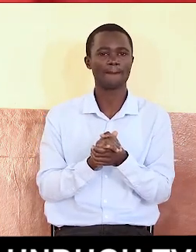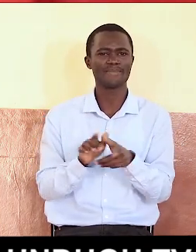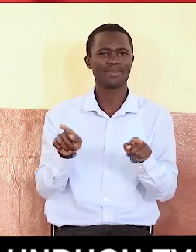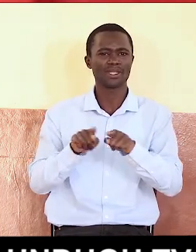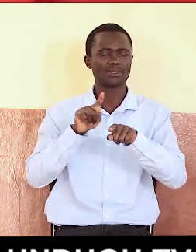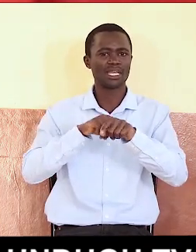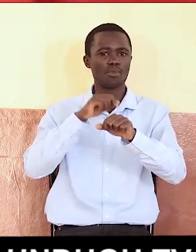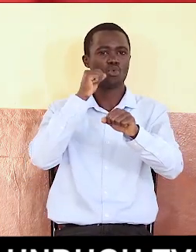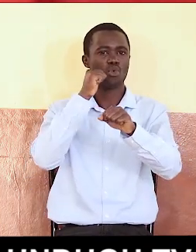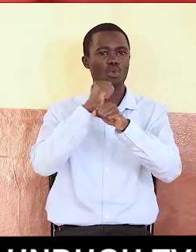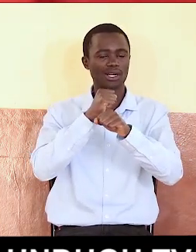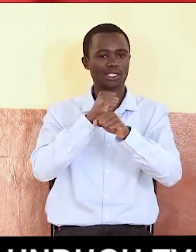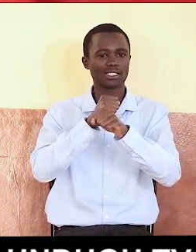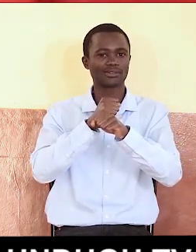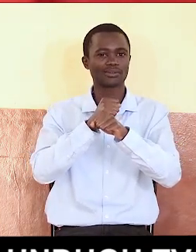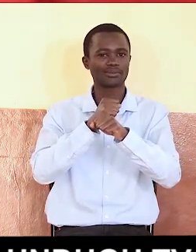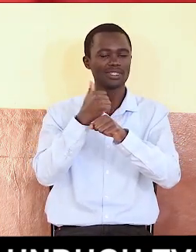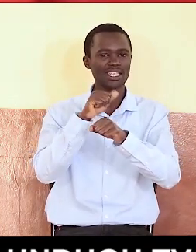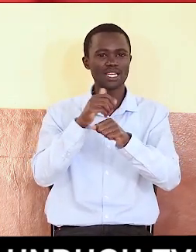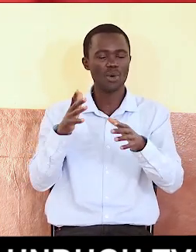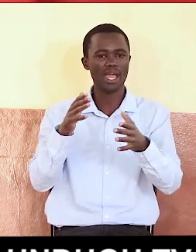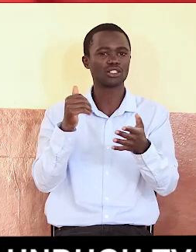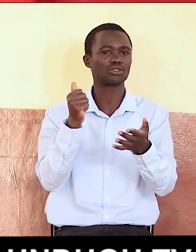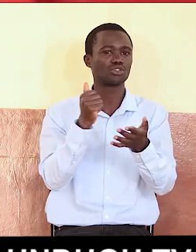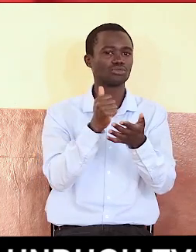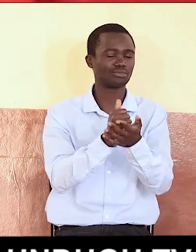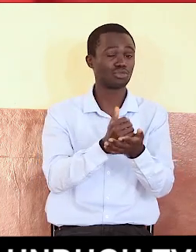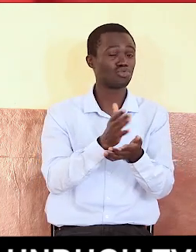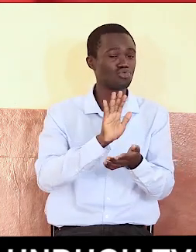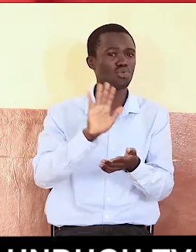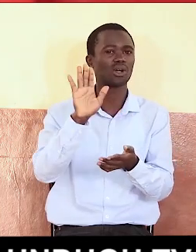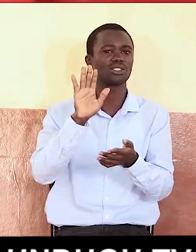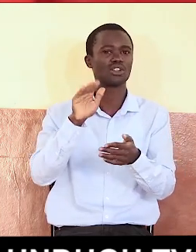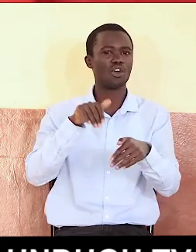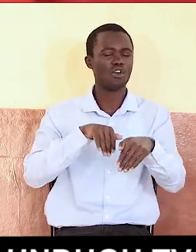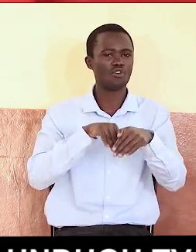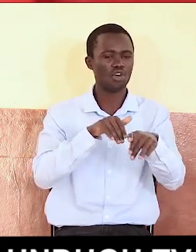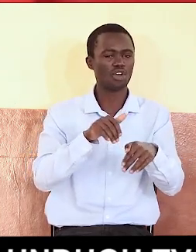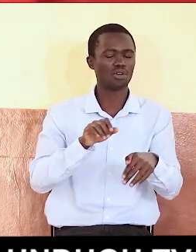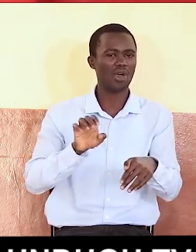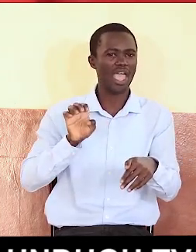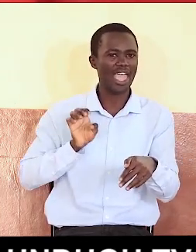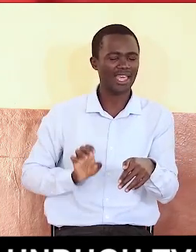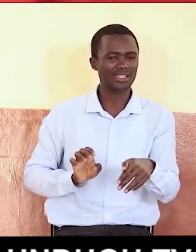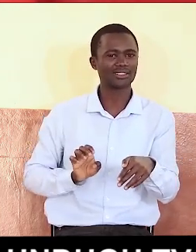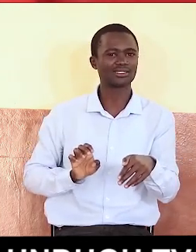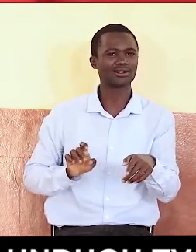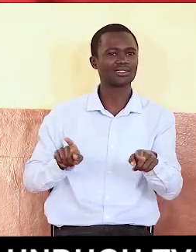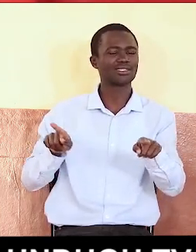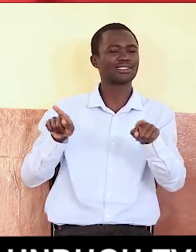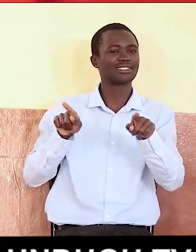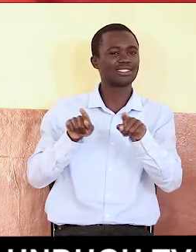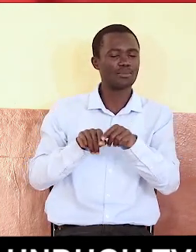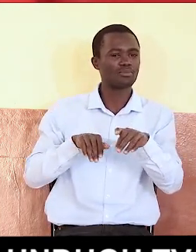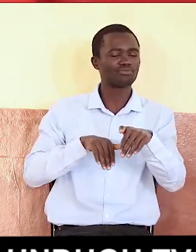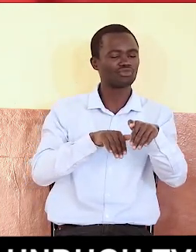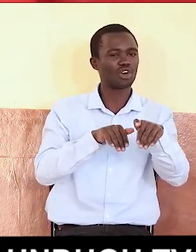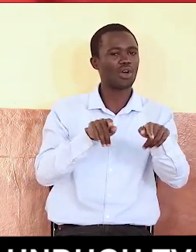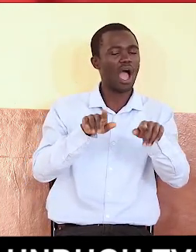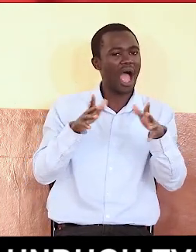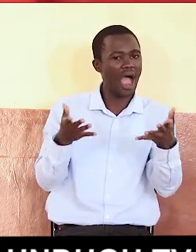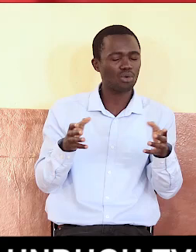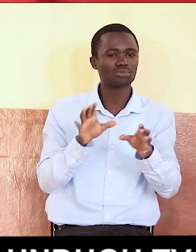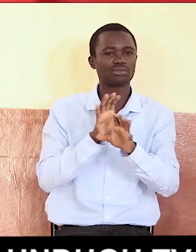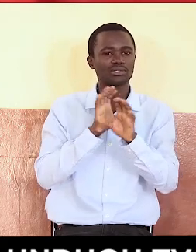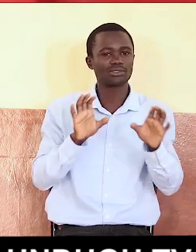unapofanya kazi mahali ambapo umeajiliwa, unafuata ethics na matakwa ya Mkristo pale, kwa sababu wewe ni